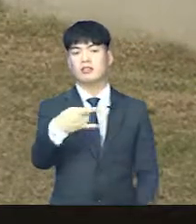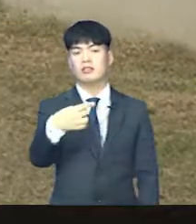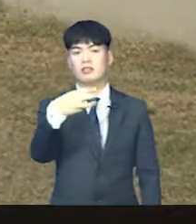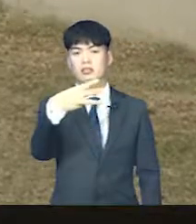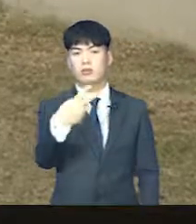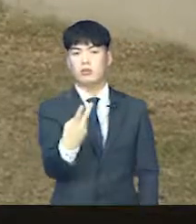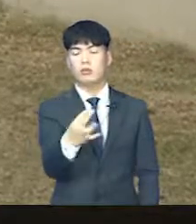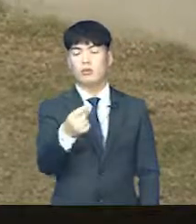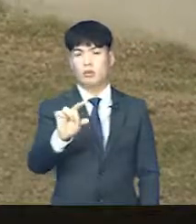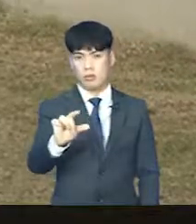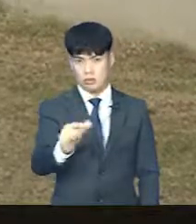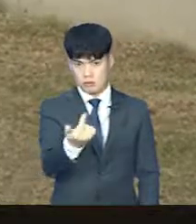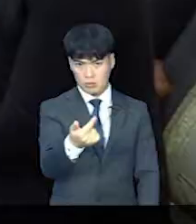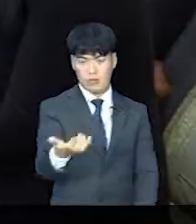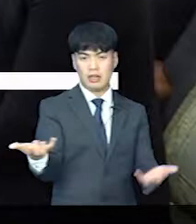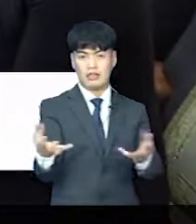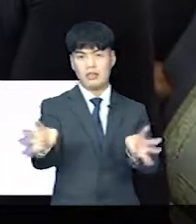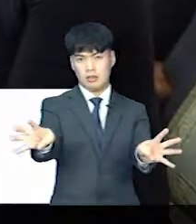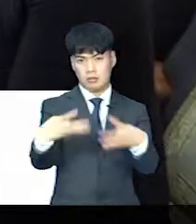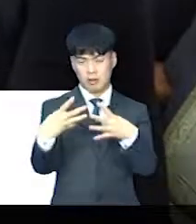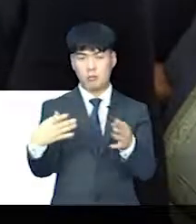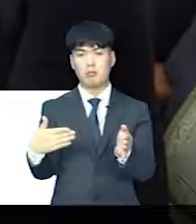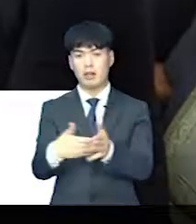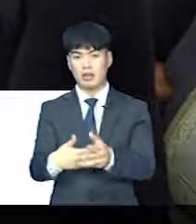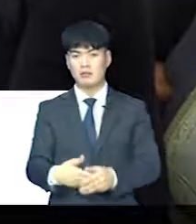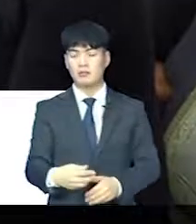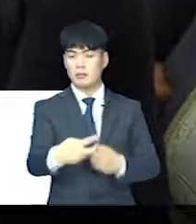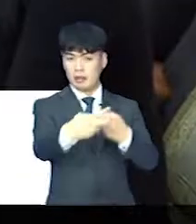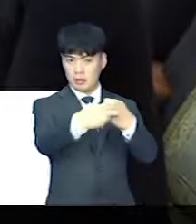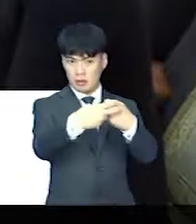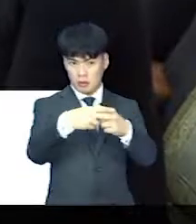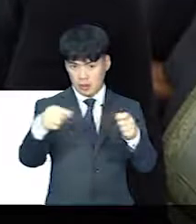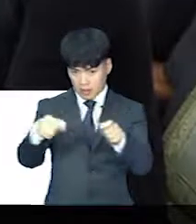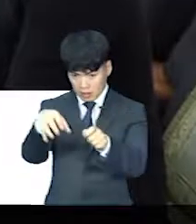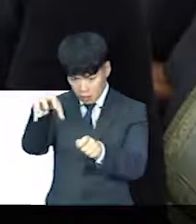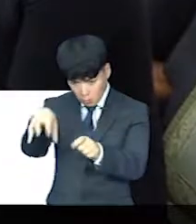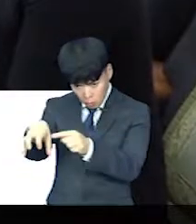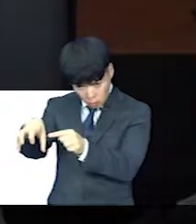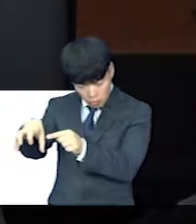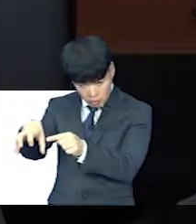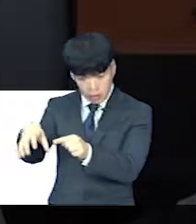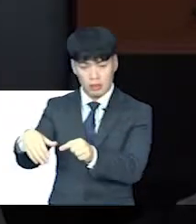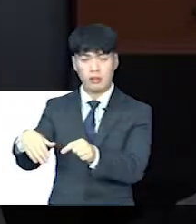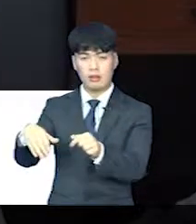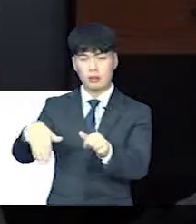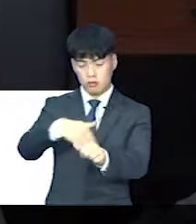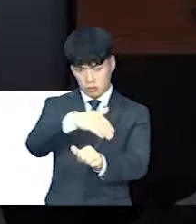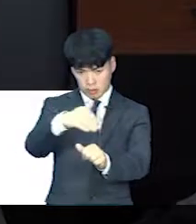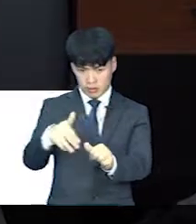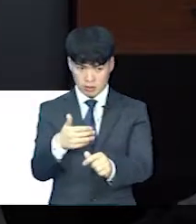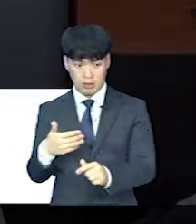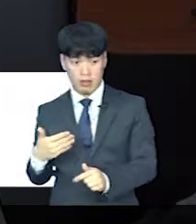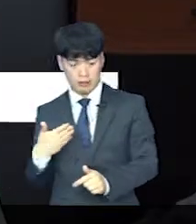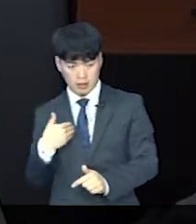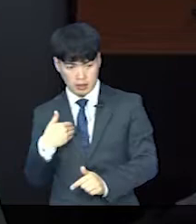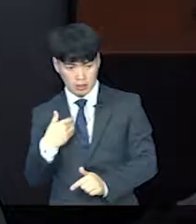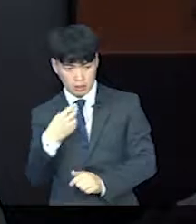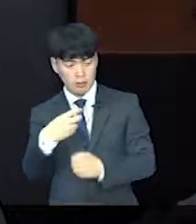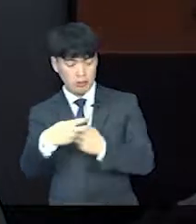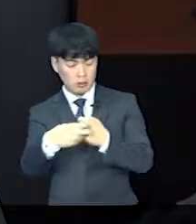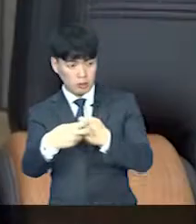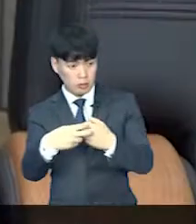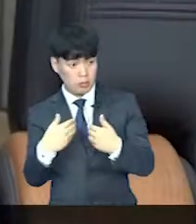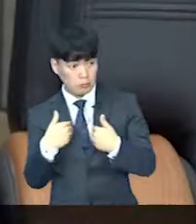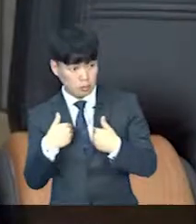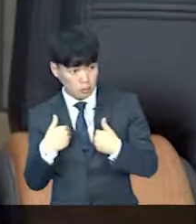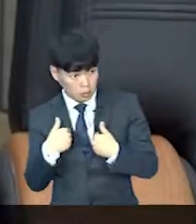업무 협약을 체결했습니다. 제가 의료급여 시범사업은 병원에 입원해 있는 의료급여 수급자 중